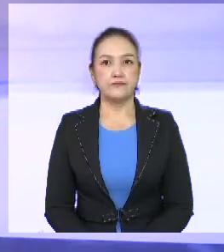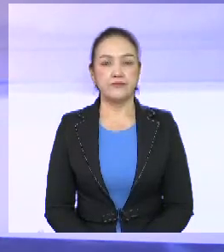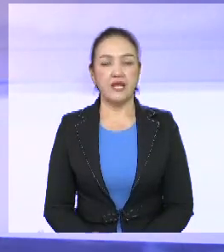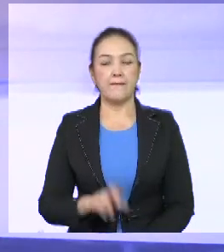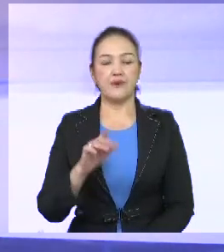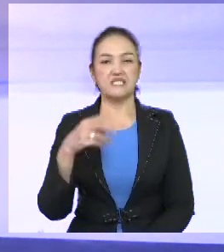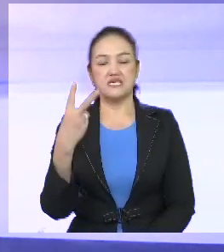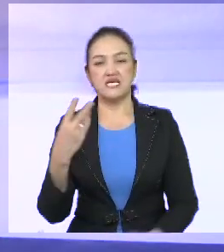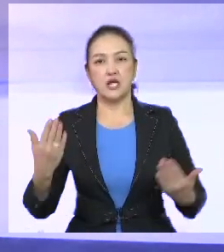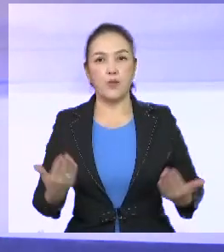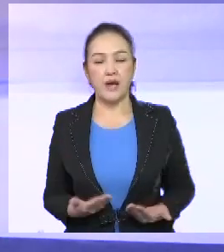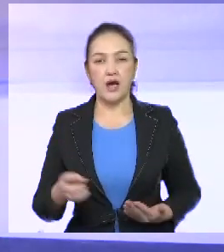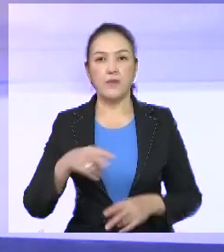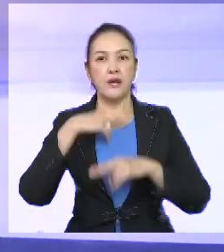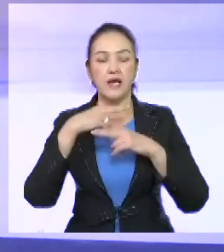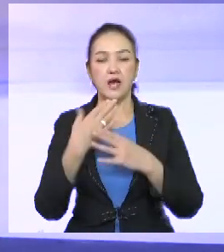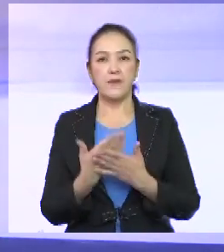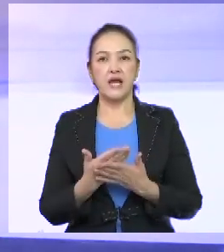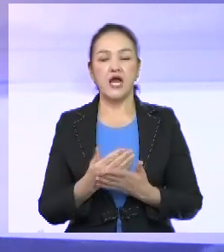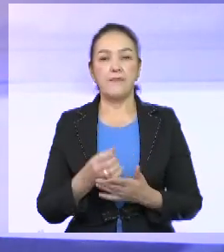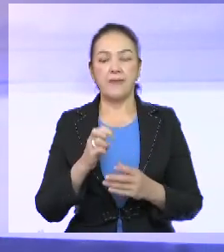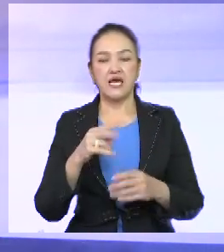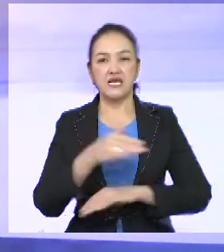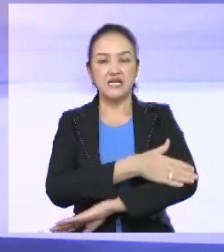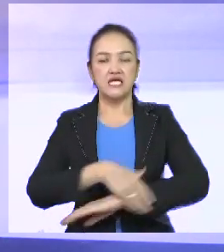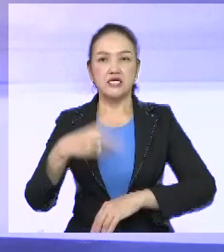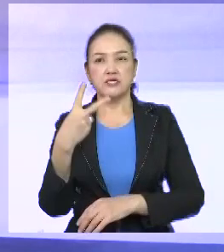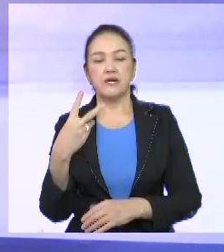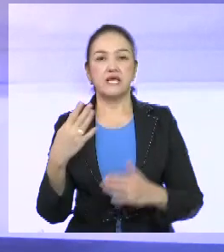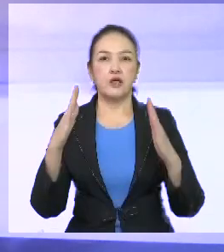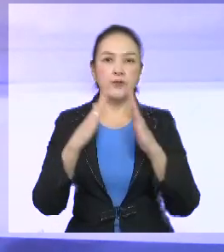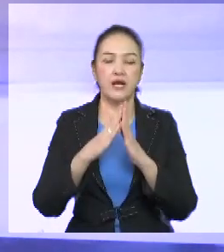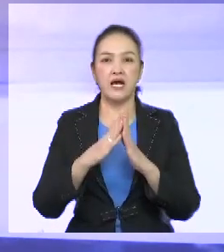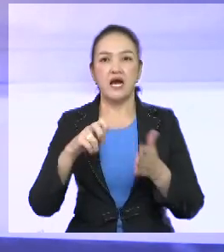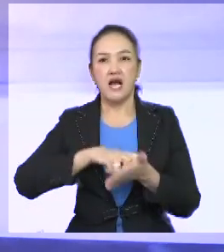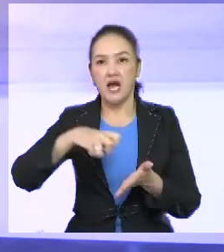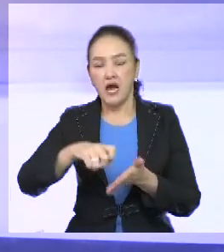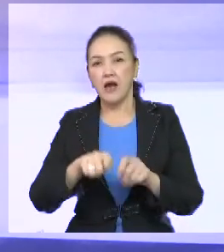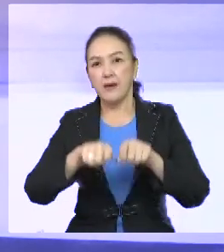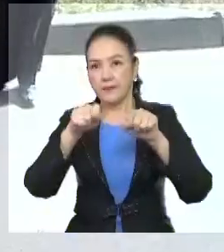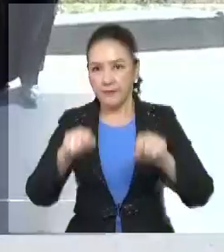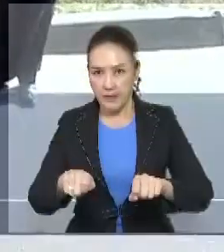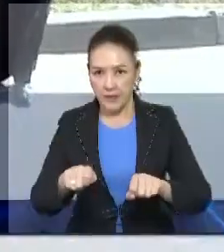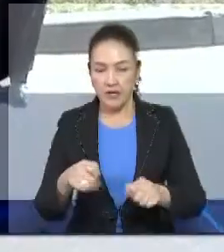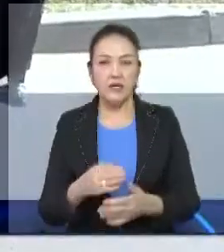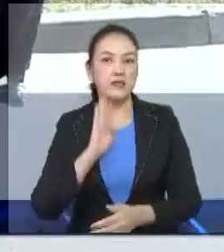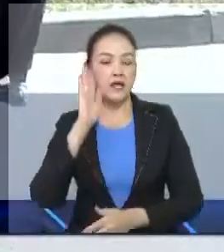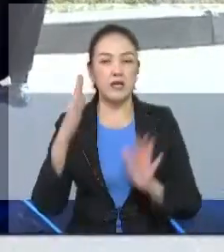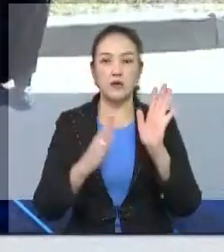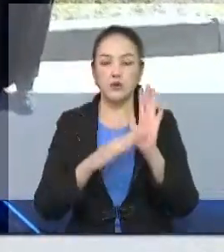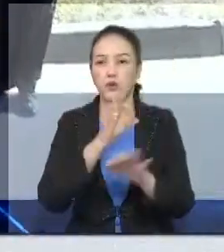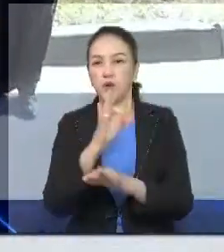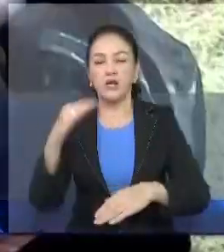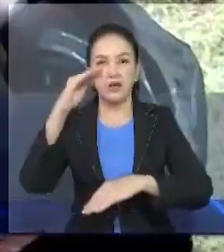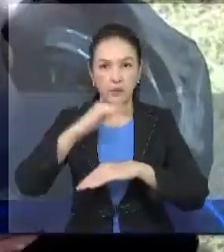Батыс екі ауданы тұрғындарының назарына Мәңгілік ел көшесі 22-ші үйде Қазпошта бөлімі ашылды. Орталық таңғы сағат